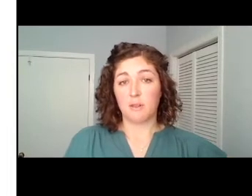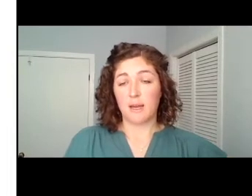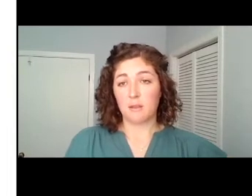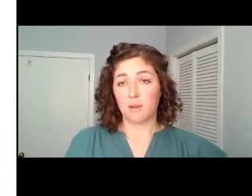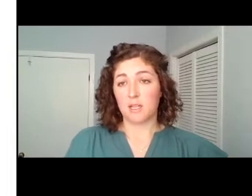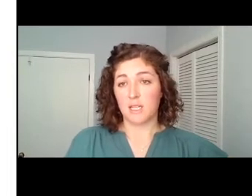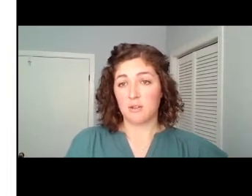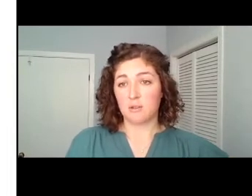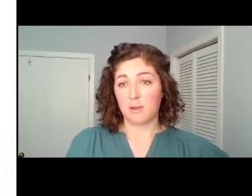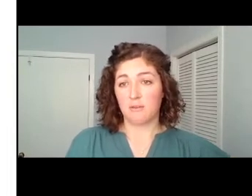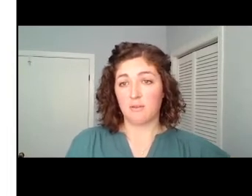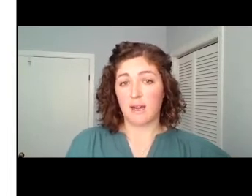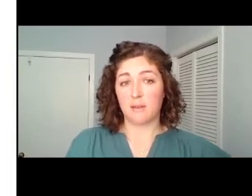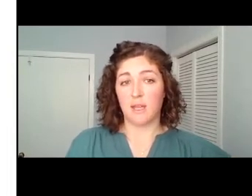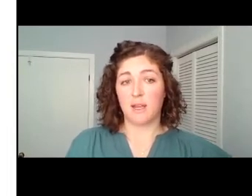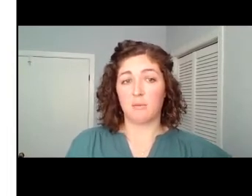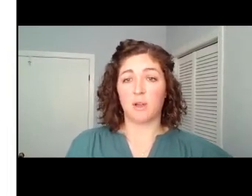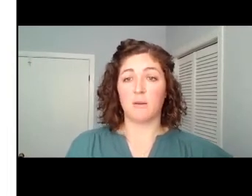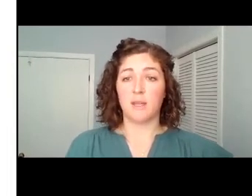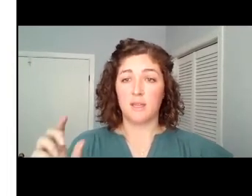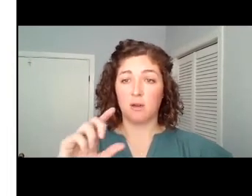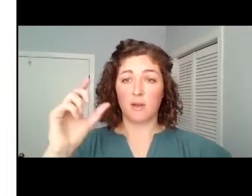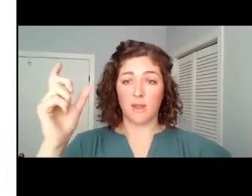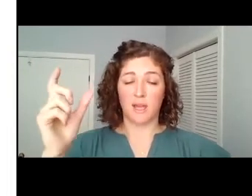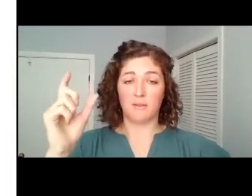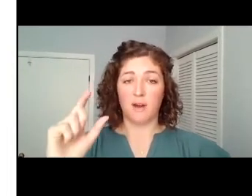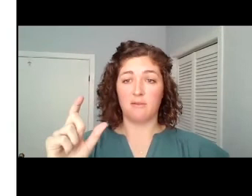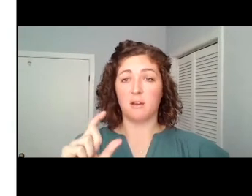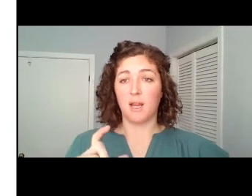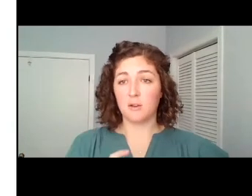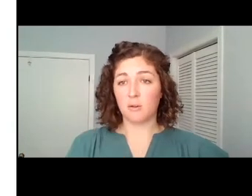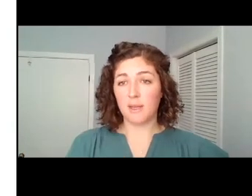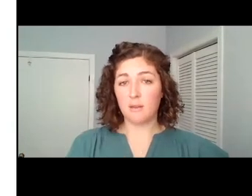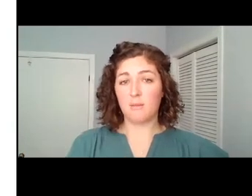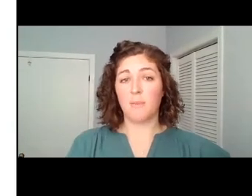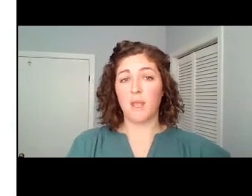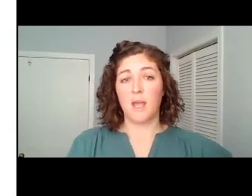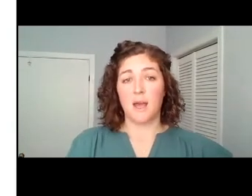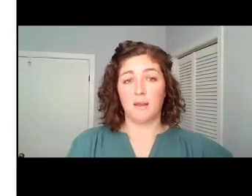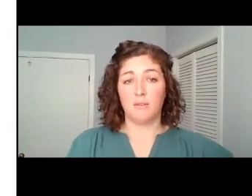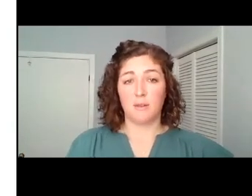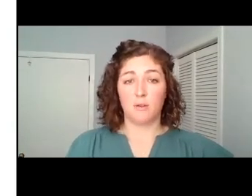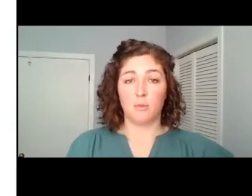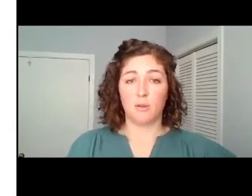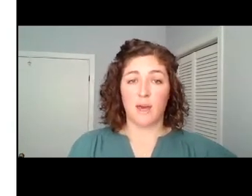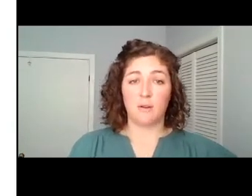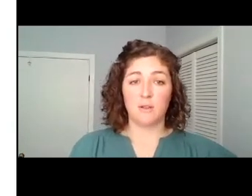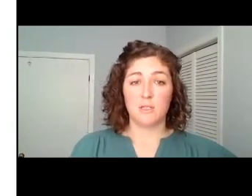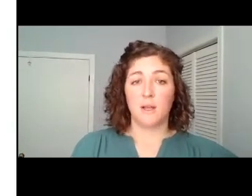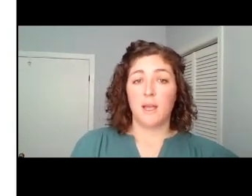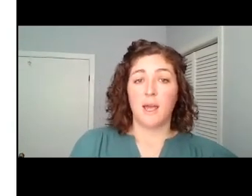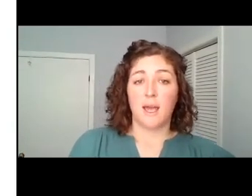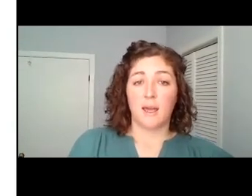Les adultes plus âgés de plus de 60 ans, et nous allons y aller par tranche